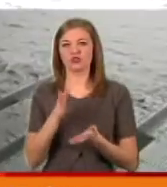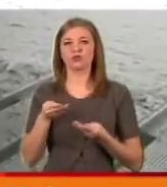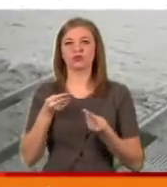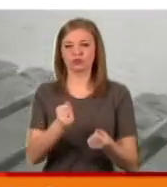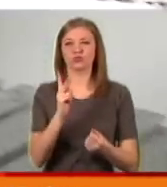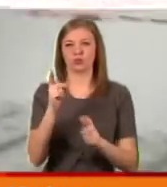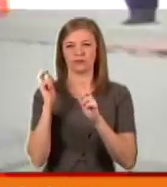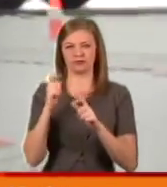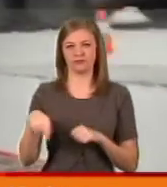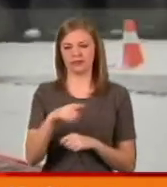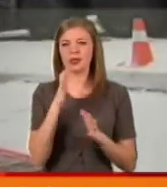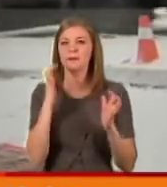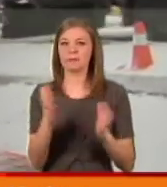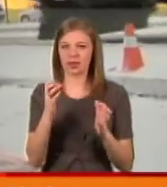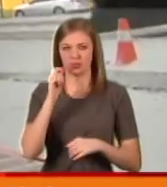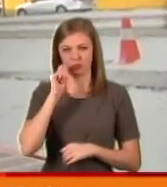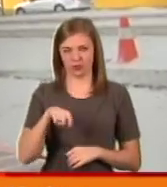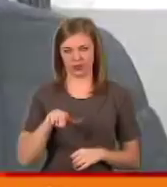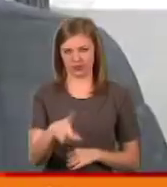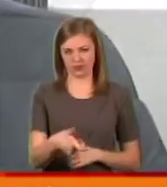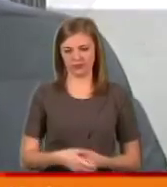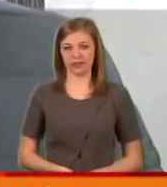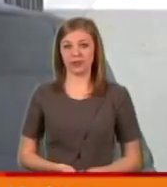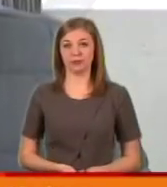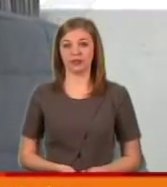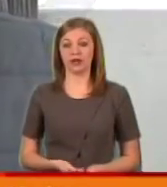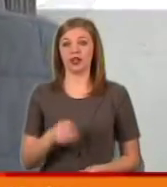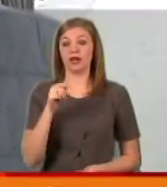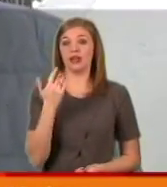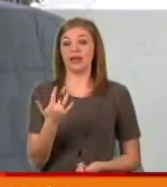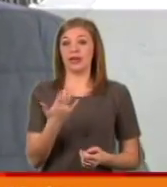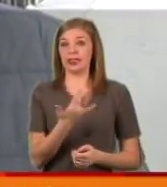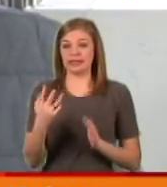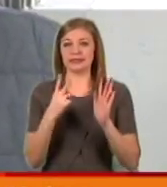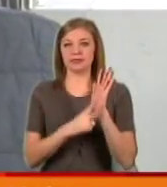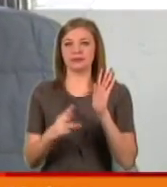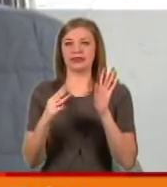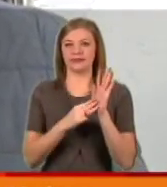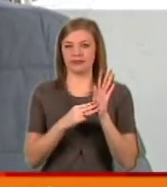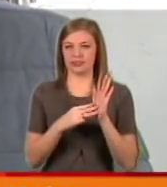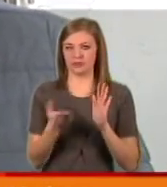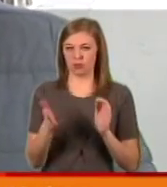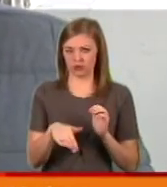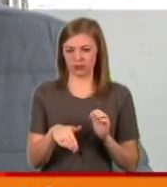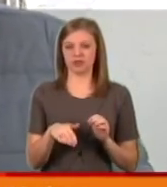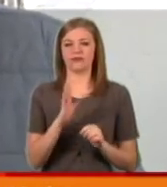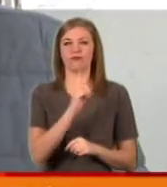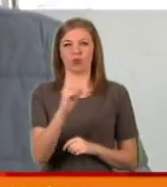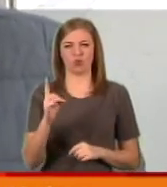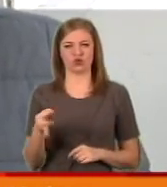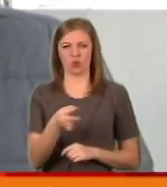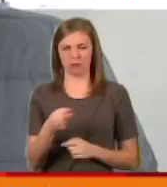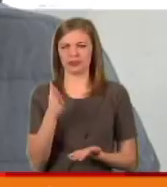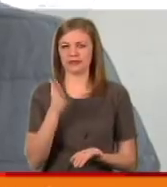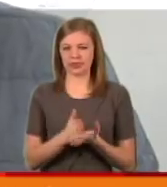спонукатимуть далекобійників берегти український асфальт. Їх кількість 78 одиниць. В кожній